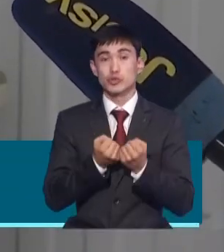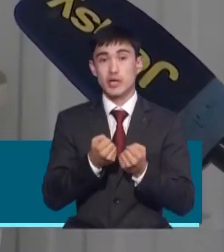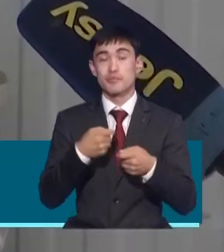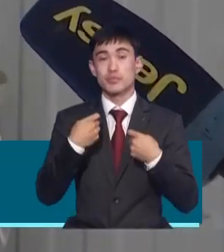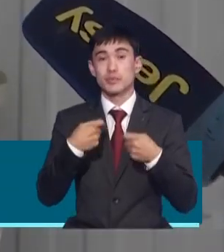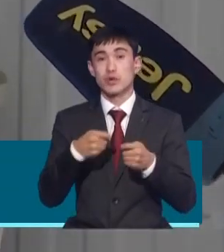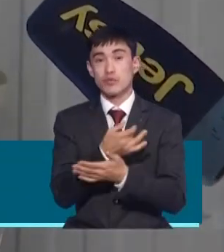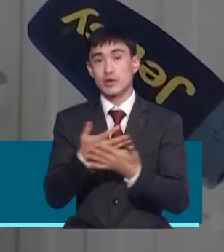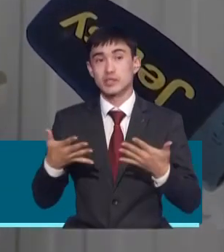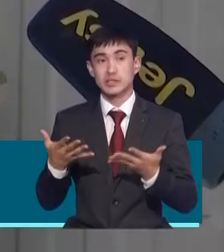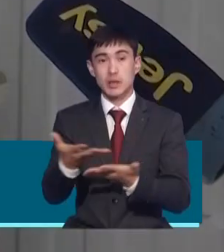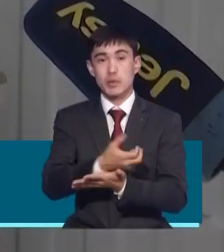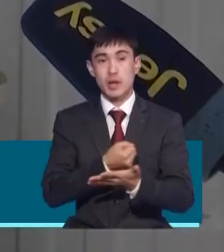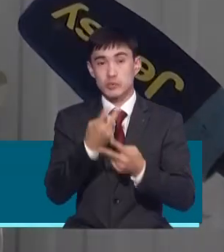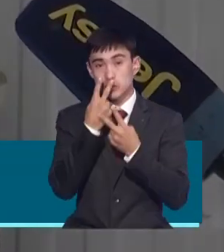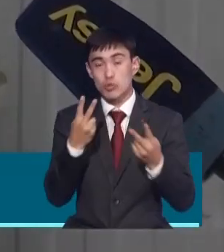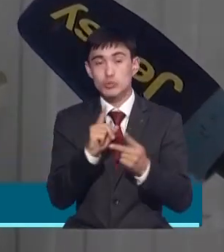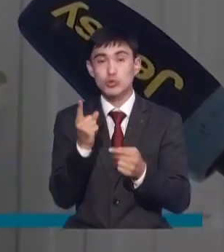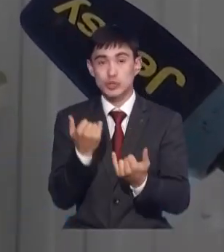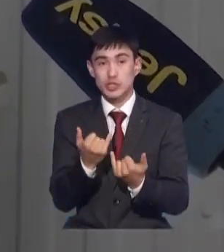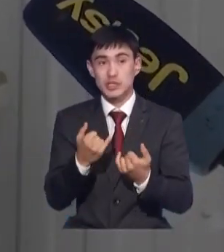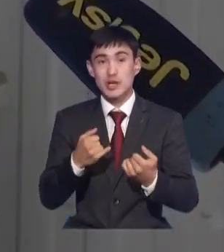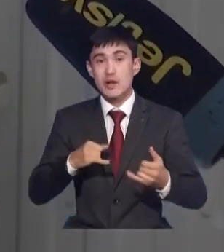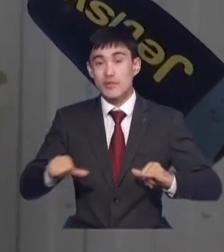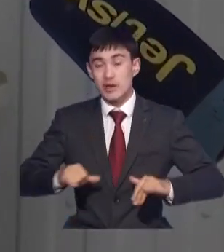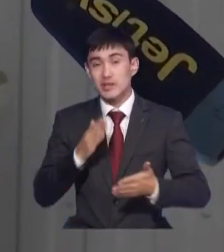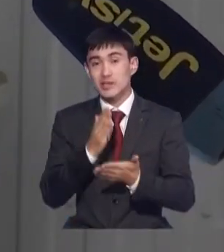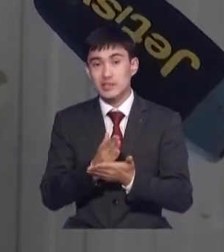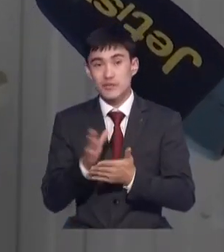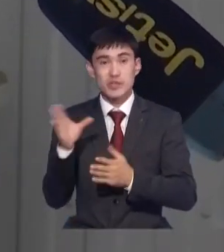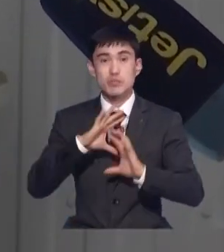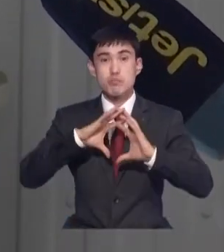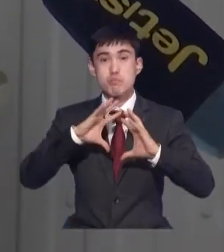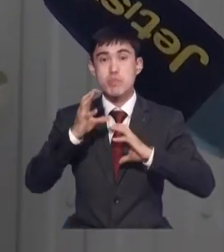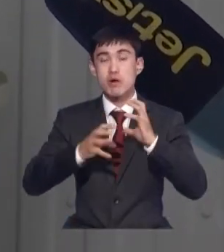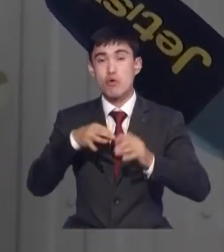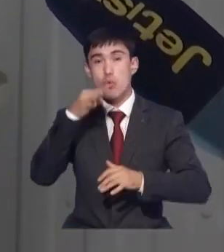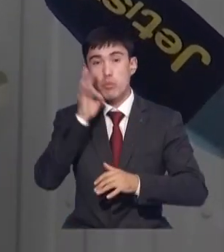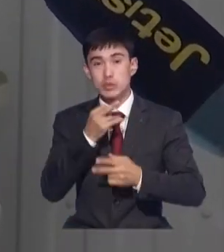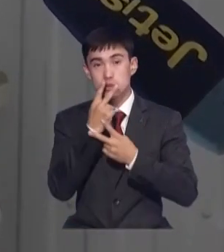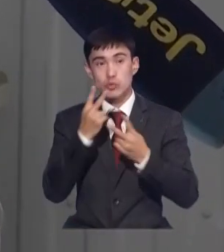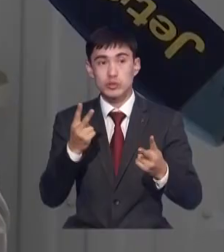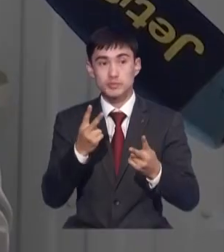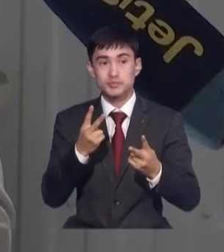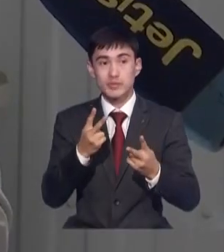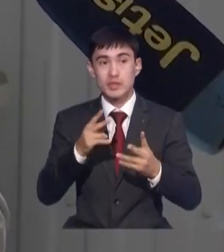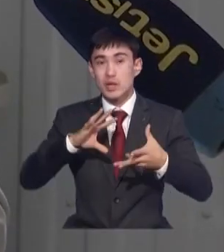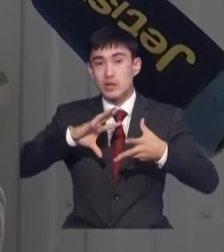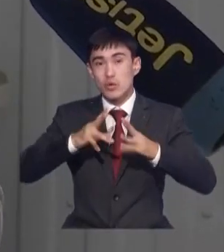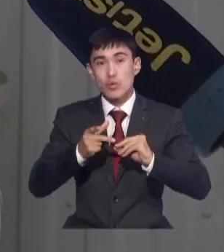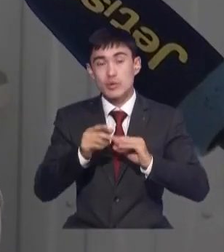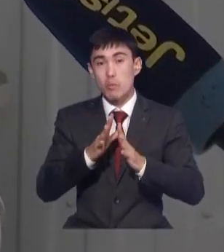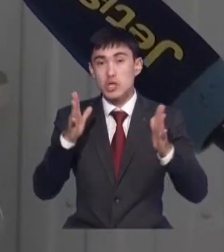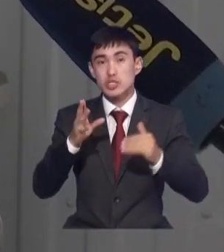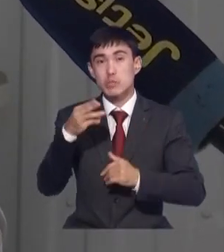дистрибьюторов. Собираем, смотрим, что сейчас на рынке вообще есть, весь мировой опыт. Мы смотрим не на локальные компании, а на